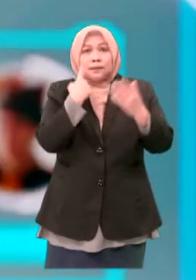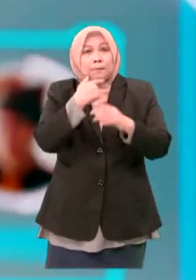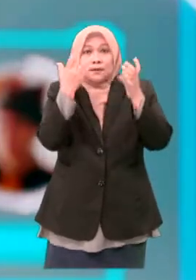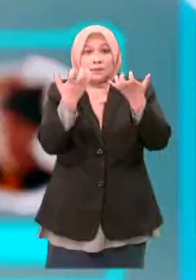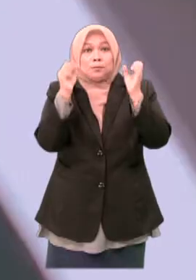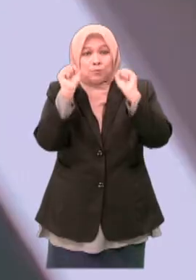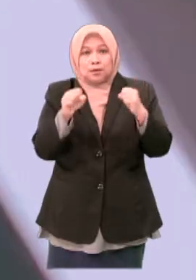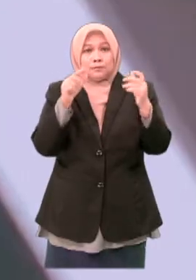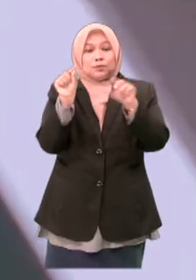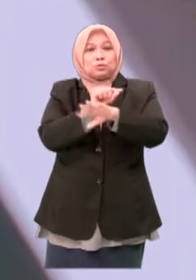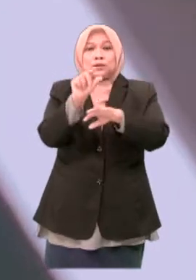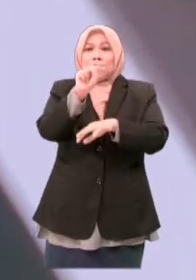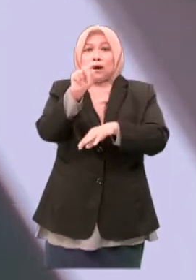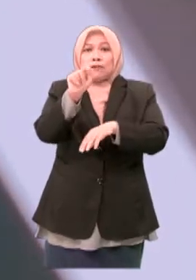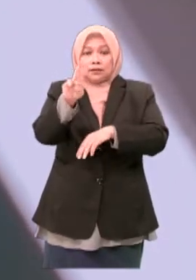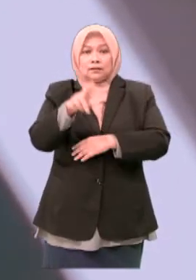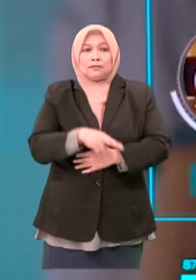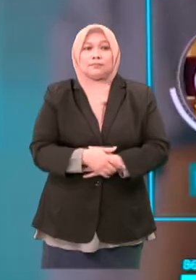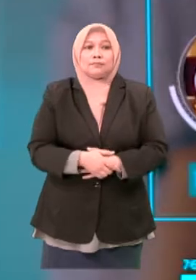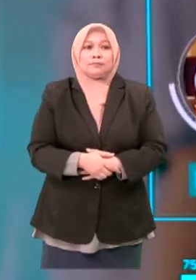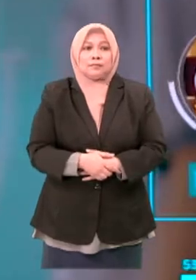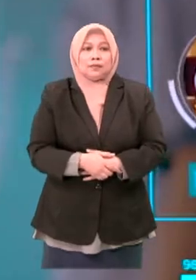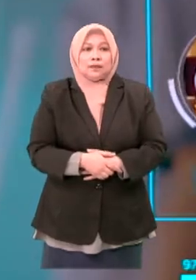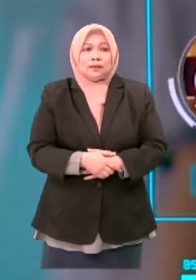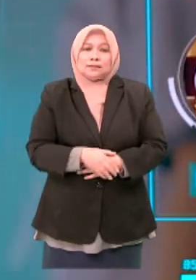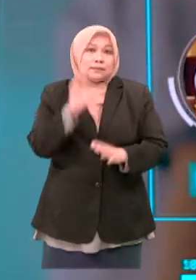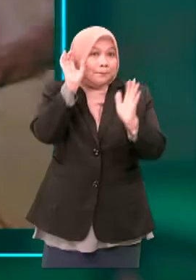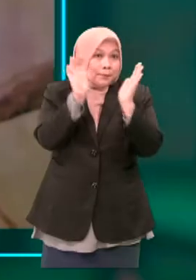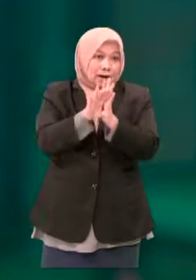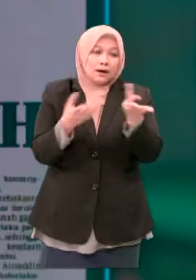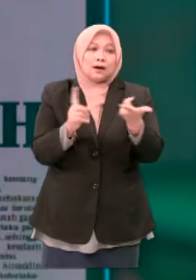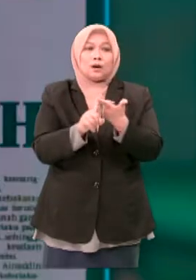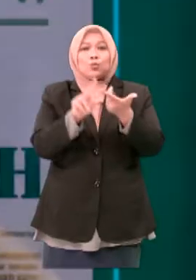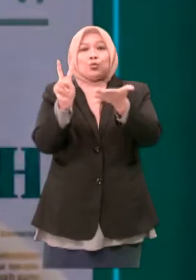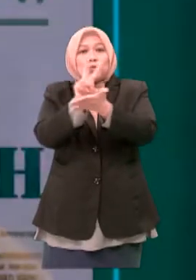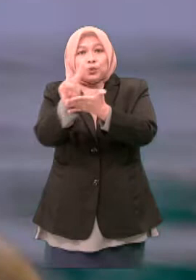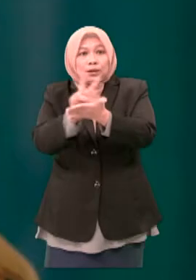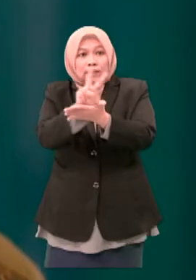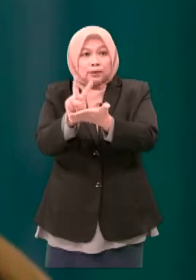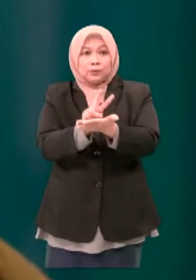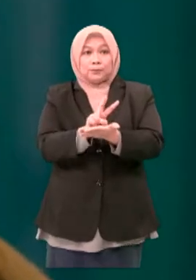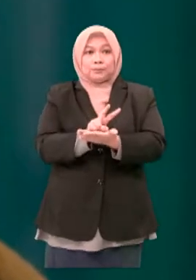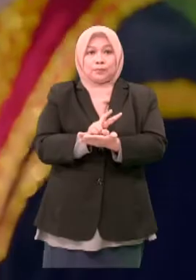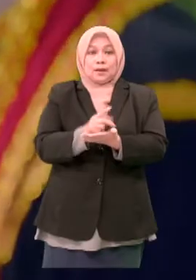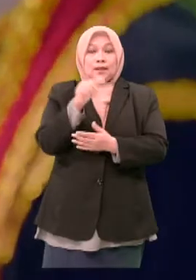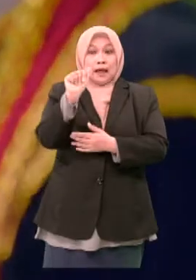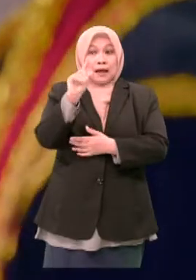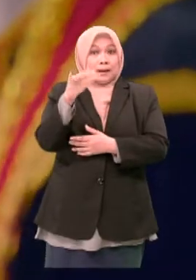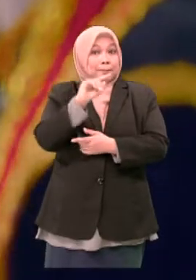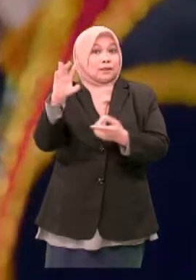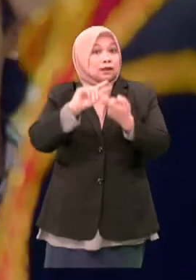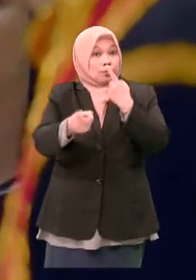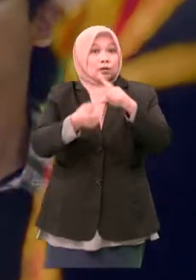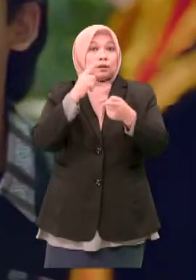yang ada menggunakan. Macam gambar, video. Kali ini, Adam dan